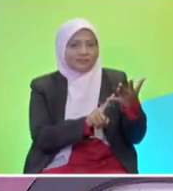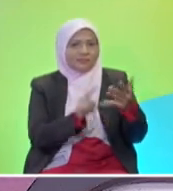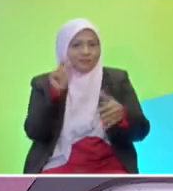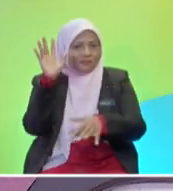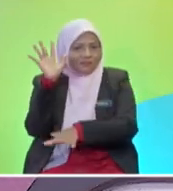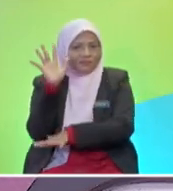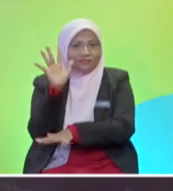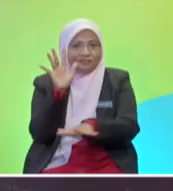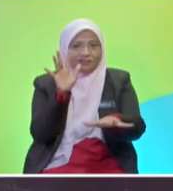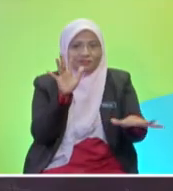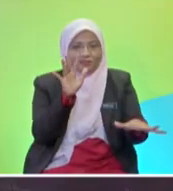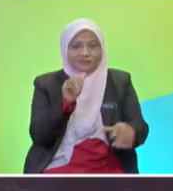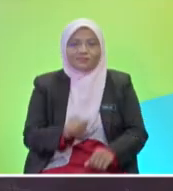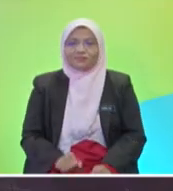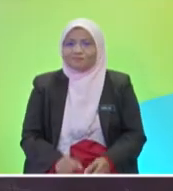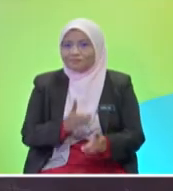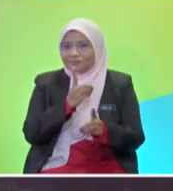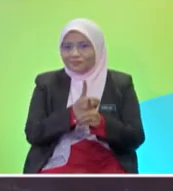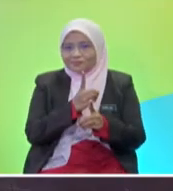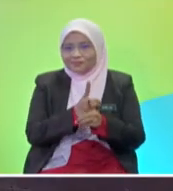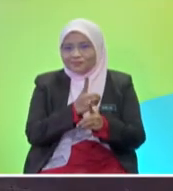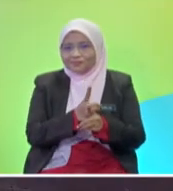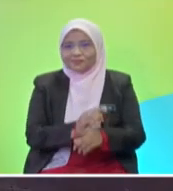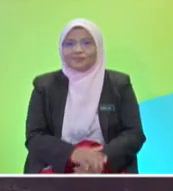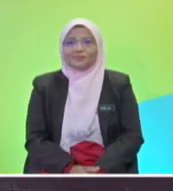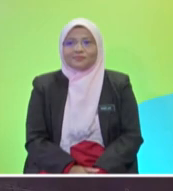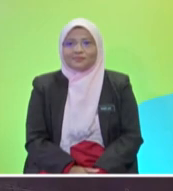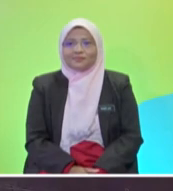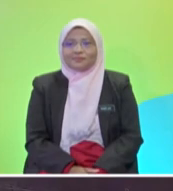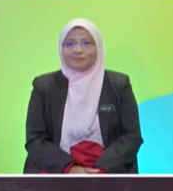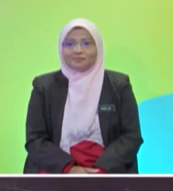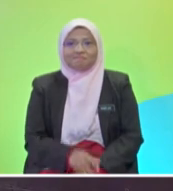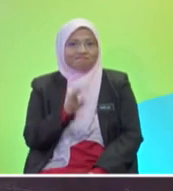akar. Betul Mira. Okey, ini fungsi cikgu. Ting, dapat satu markah.